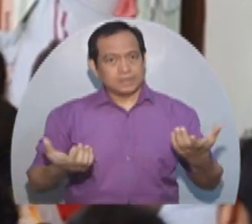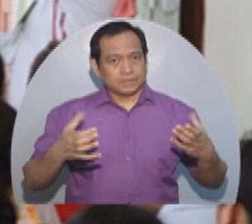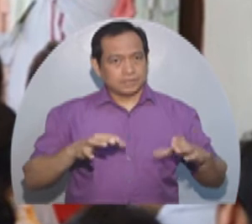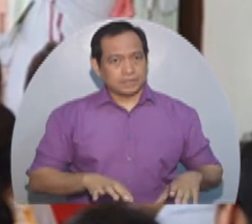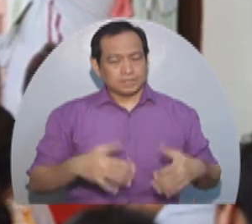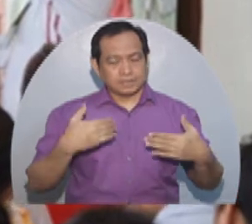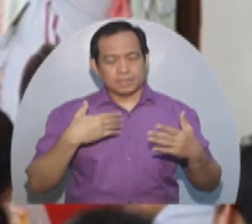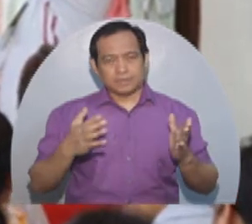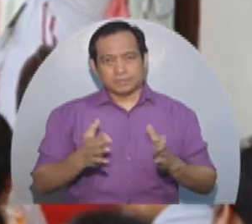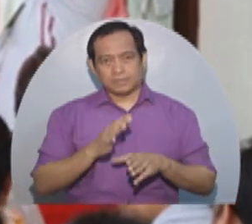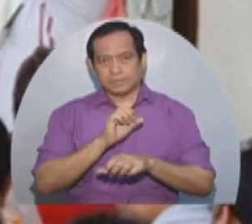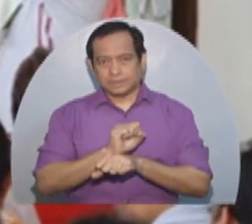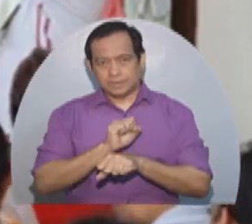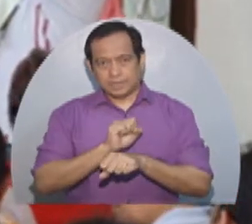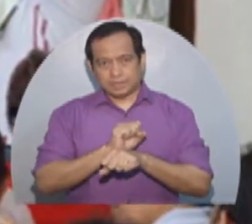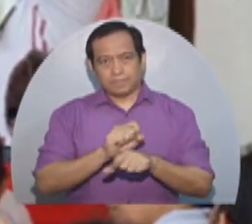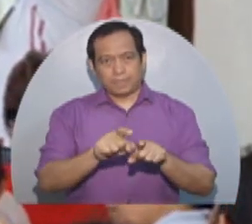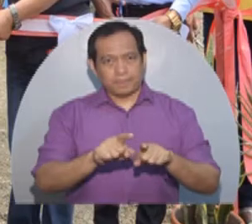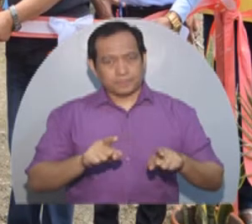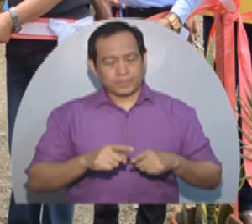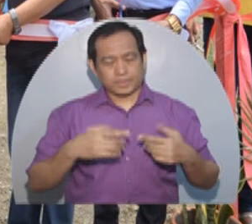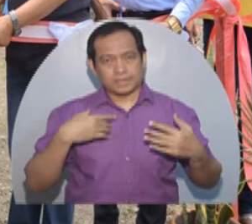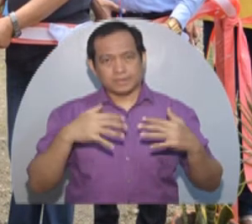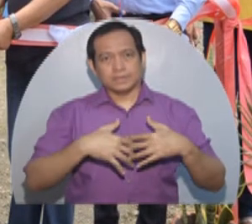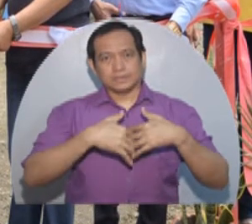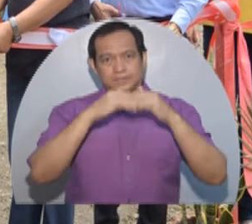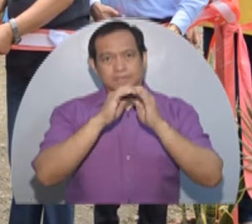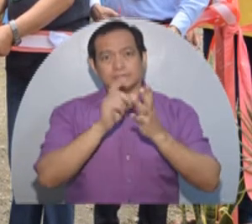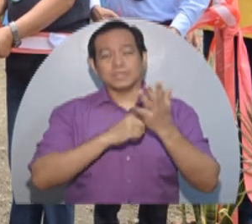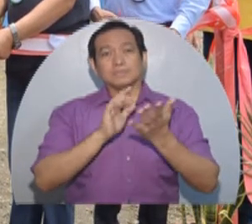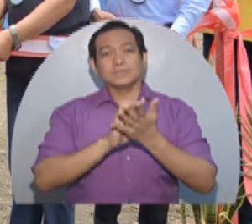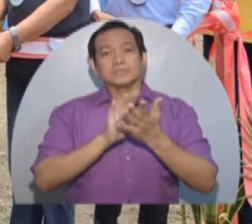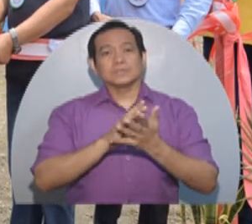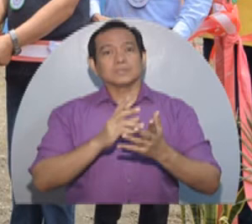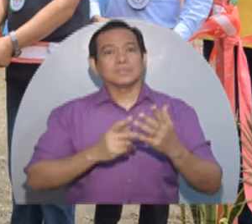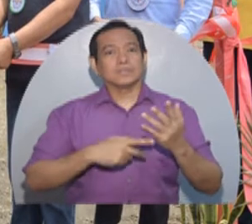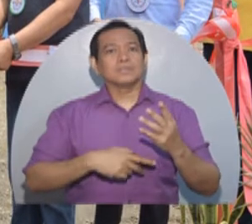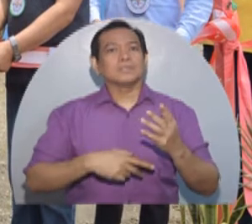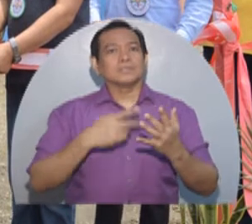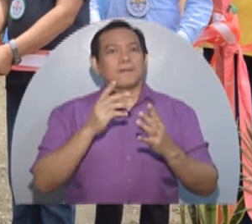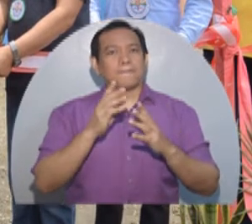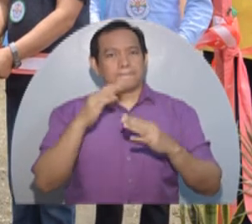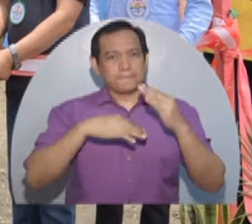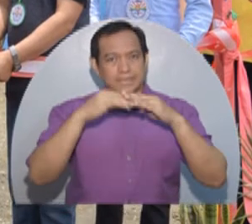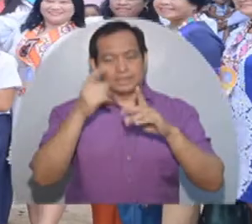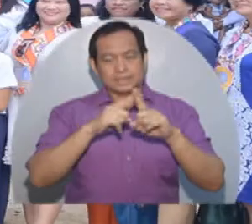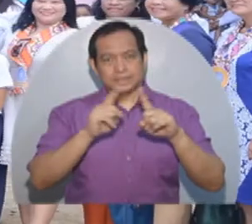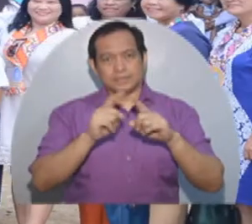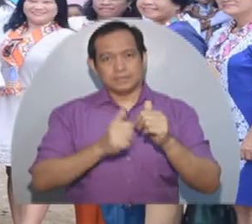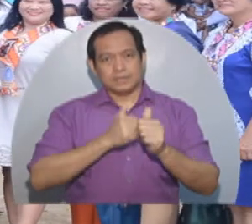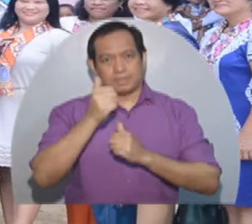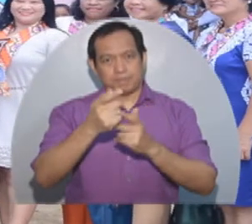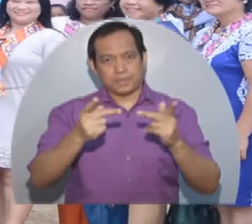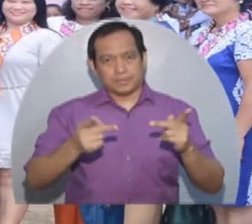ay magkaroon ng maliit na kabuhayan. Nariyan din ang pagtatayo ng mga school buildings sa mas malalayong lugar.